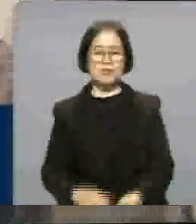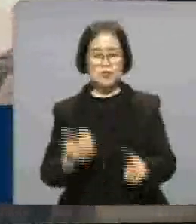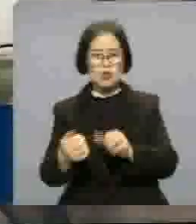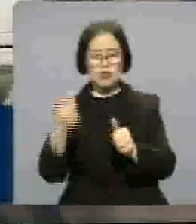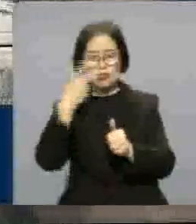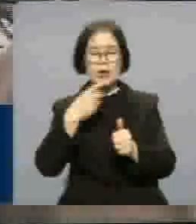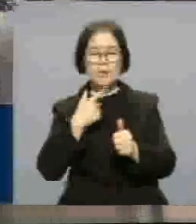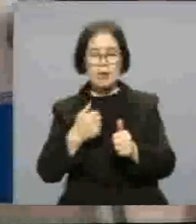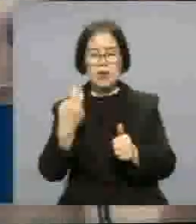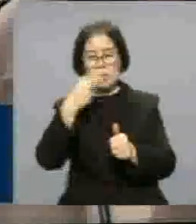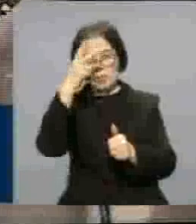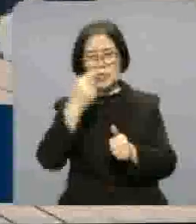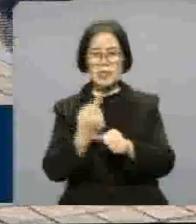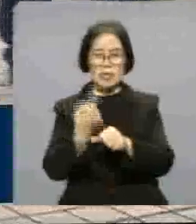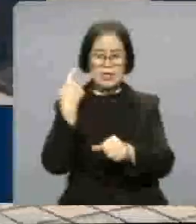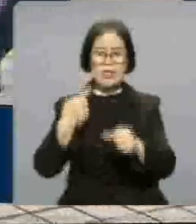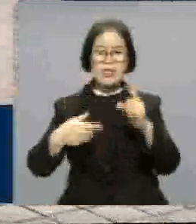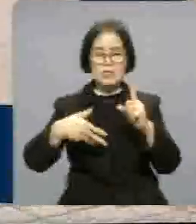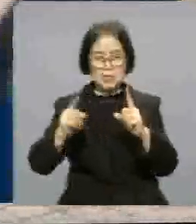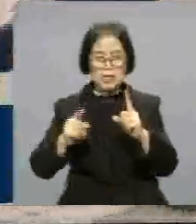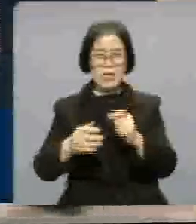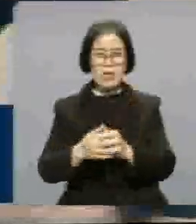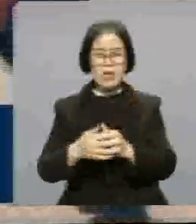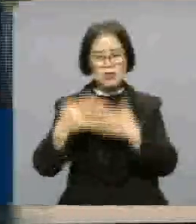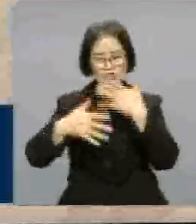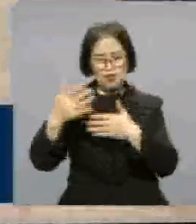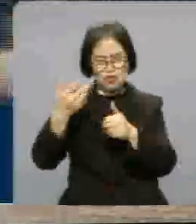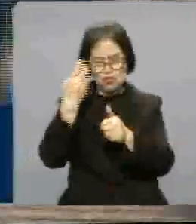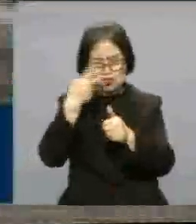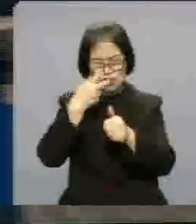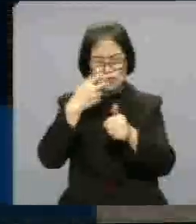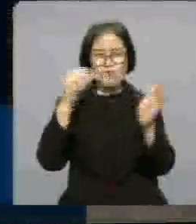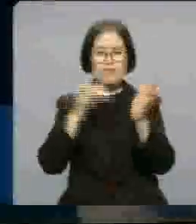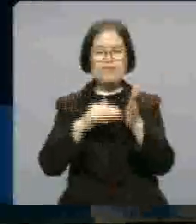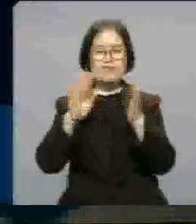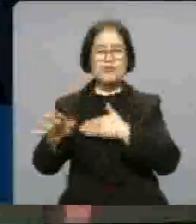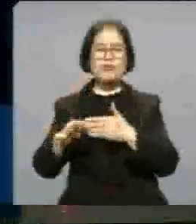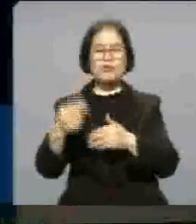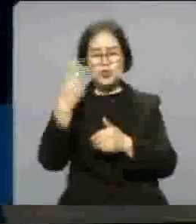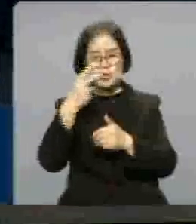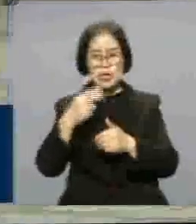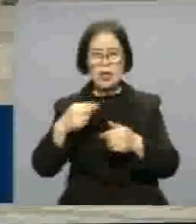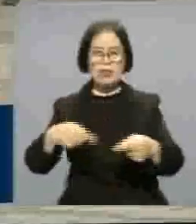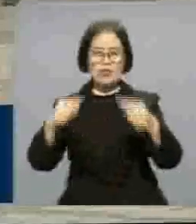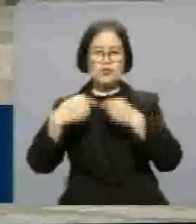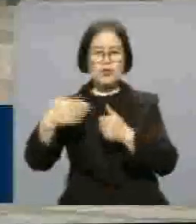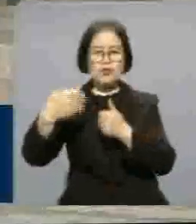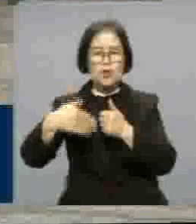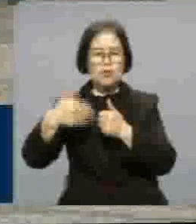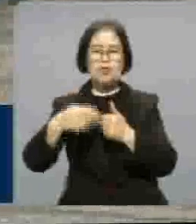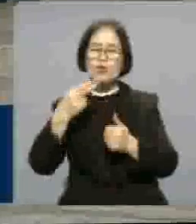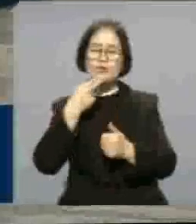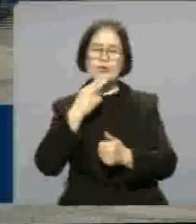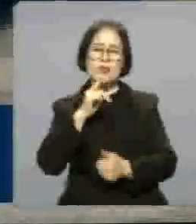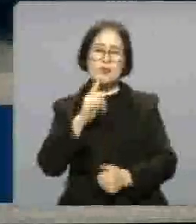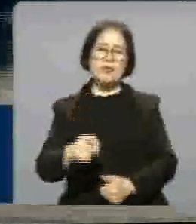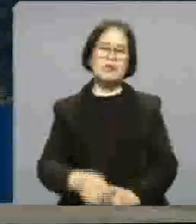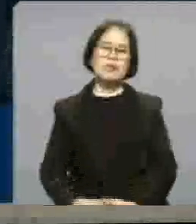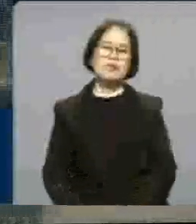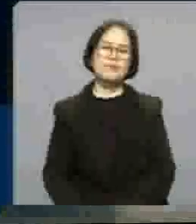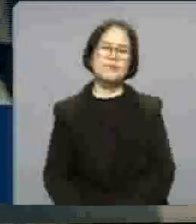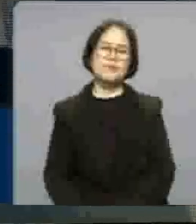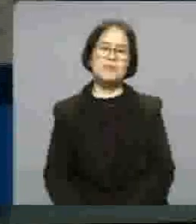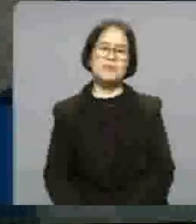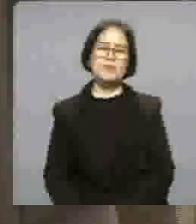수사했던 검찰은 지난해 한 차례 영상 녹화 조사를 했을 뿐 그 후 조사나 출석 요구는 없었다고 밝혔습니다. 이상호